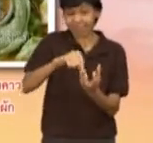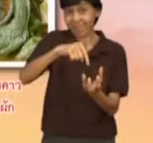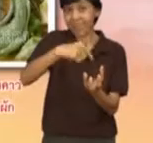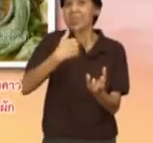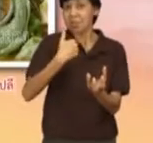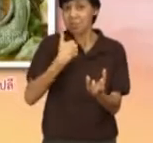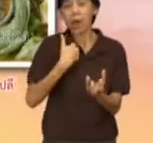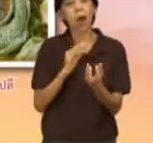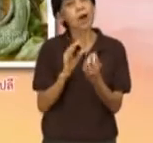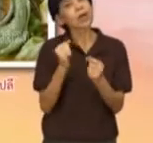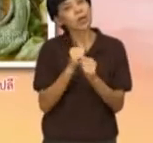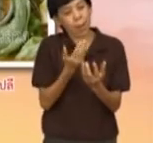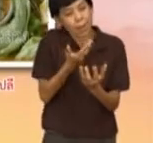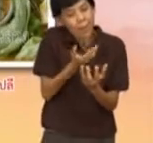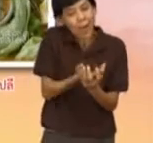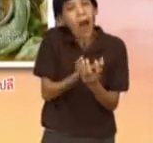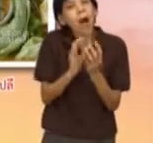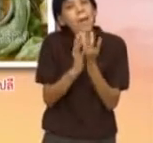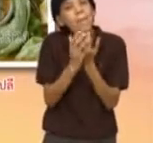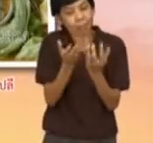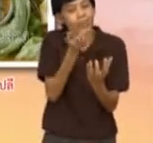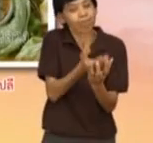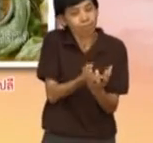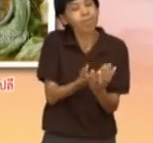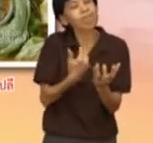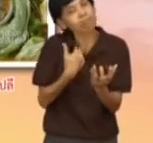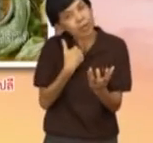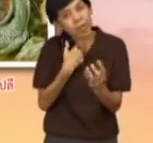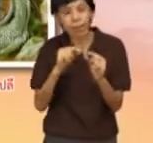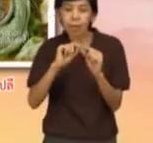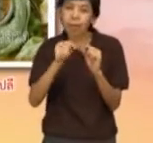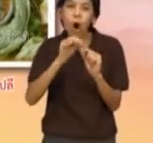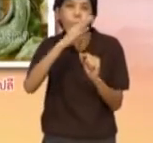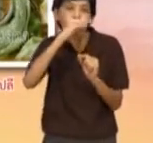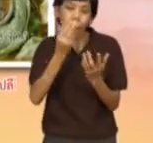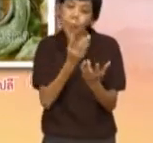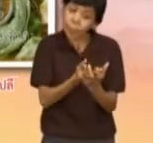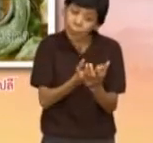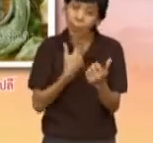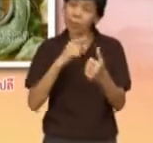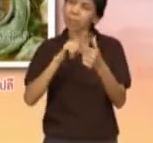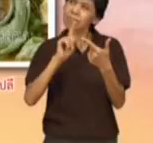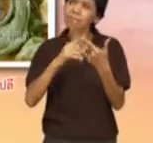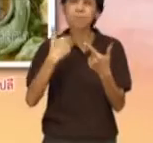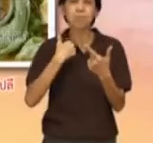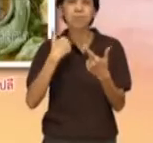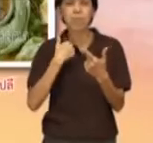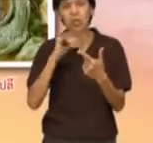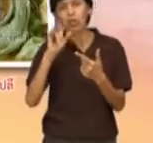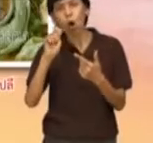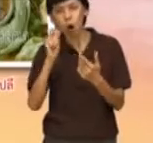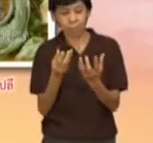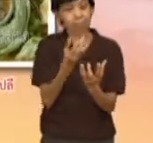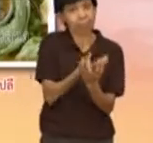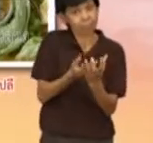จะรองด้วยผักไม่ว่าผักอะไรก็ตามค่ะจะเป็นใบโหระพาบ้างบางครั้งเราก็อาจจะใช้ใบย